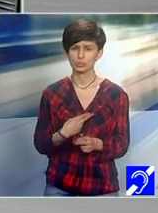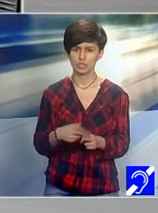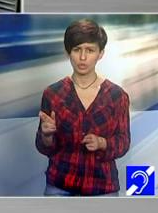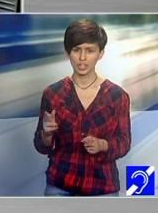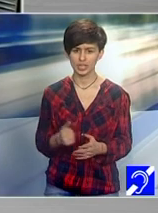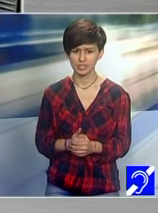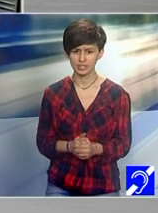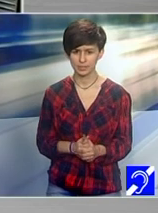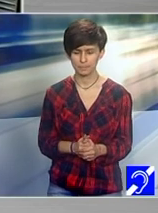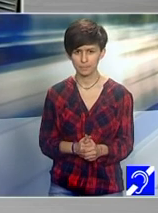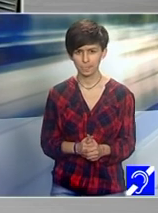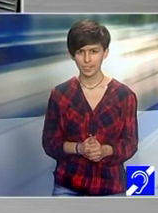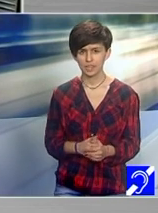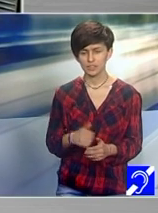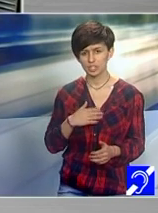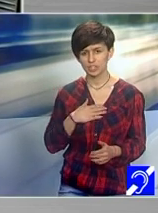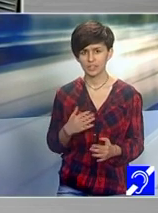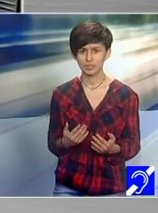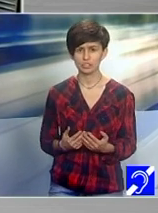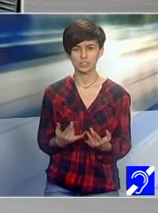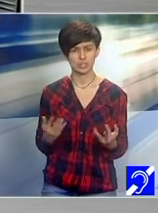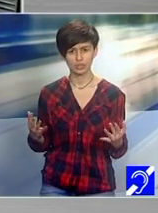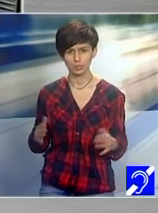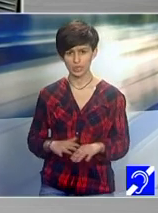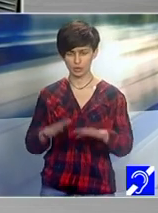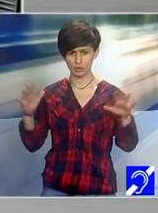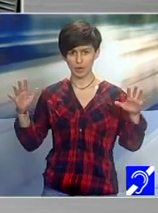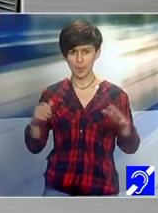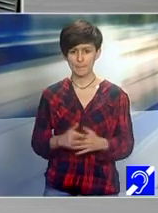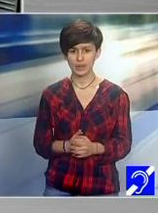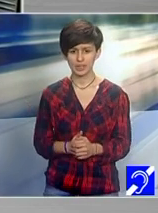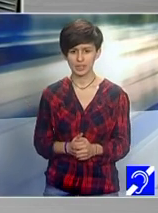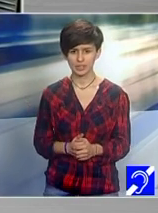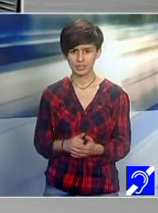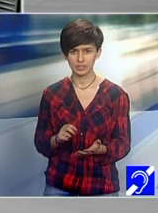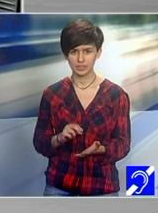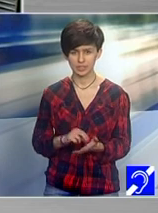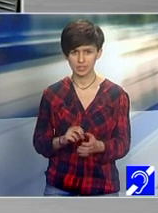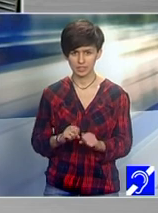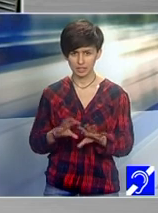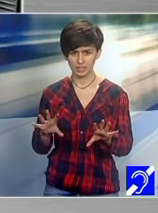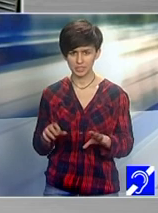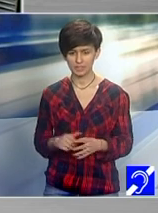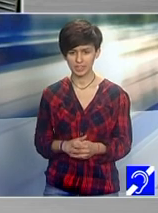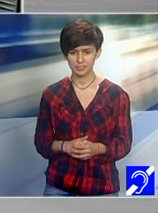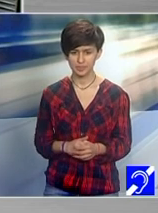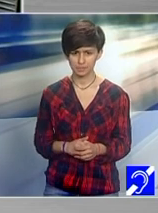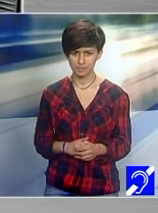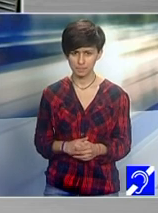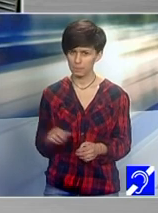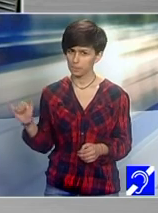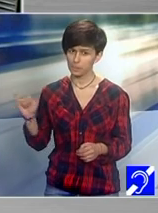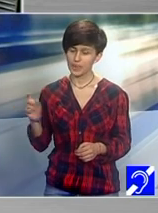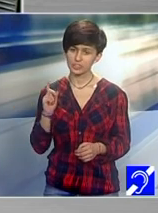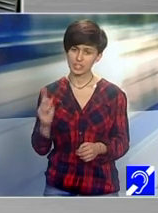și numărul acesta mare de infecții nozocomiale. Aflăm și noi împreună cu dumneavoastră de la presă, în special. Cine ar trebui să se ocupe de